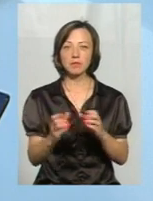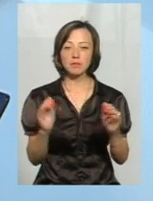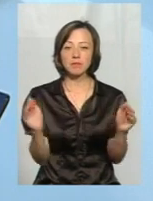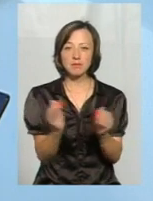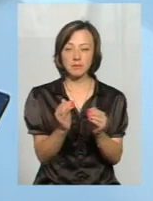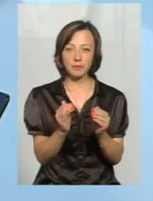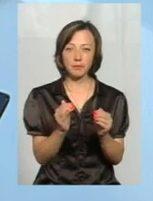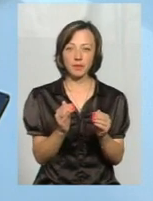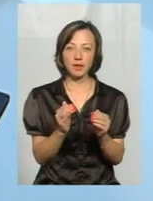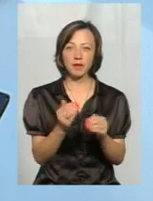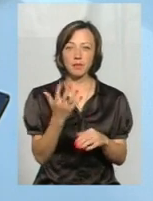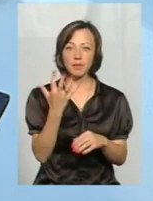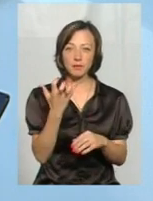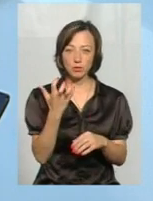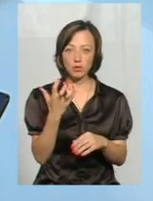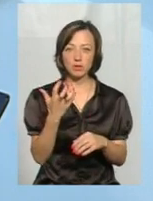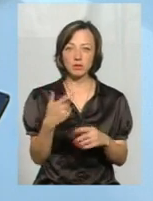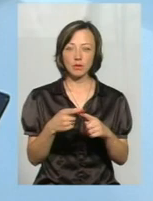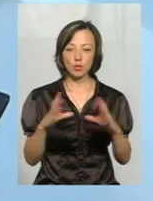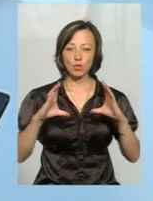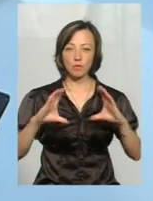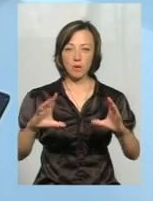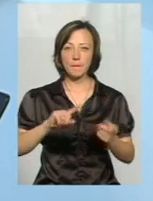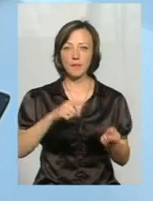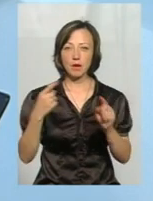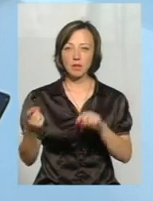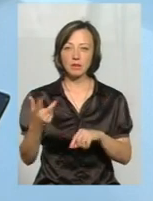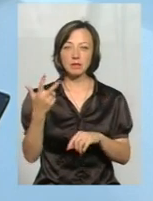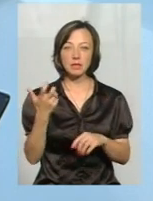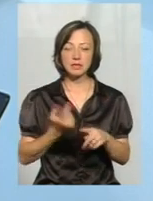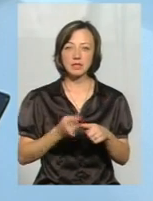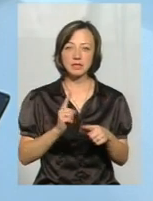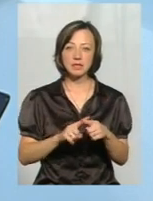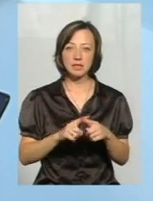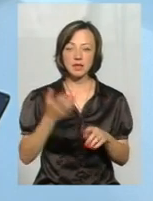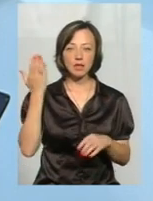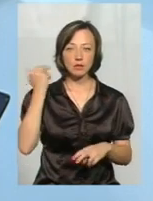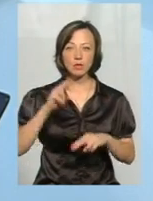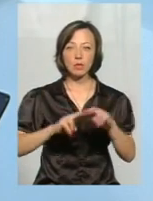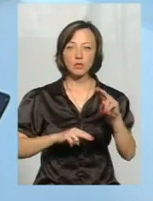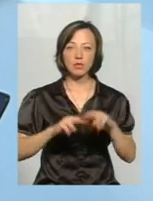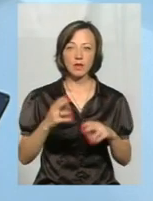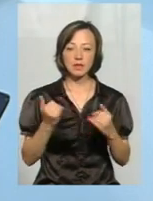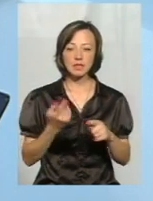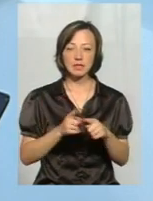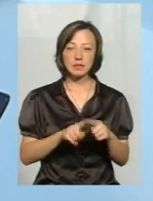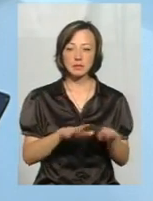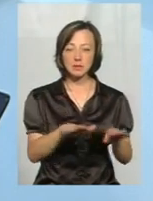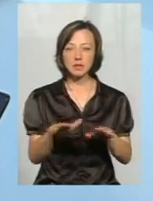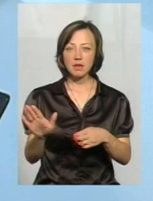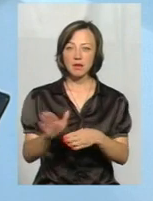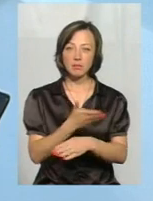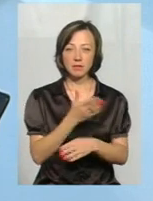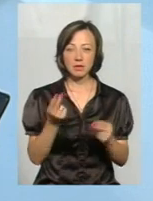занижений, діаметр 500, пів метра труба йде, переходить діаметр 300. Це в свій час побудувалися, його зараз треба ці ділянки